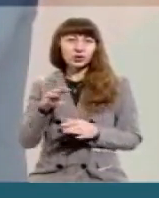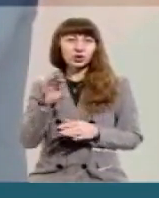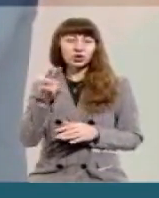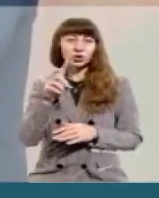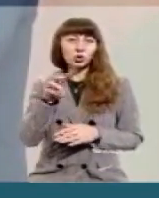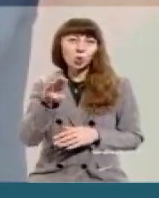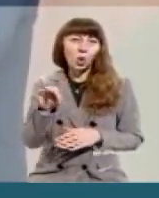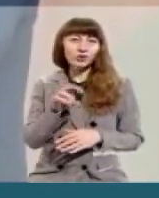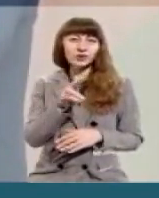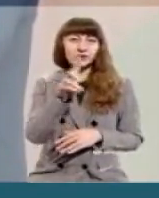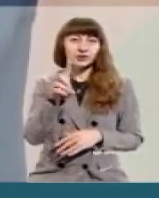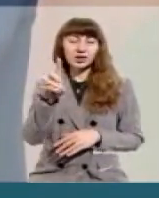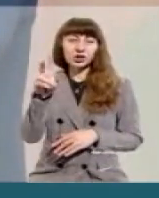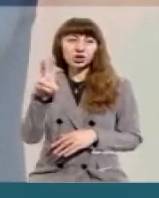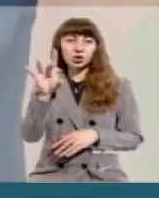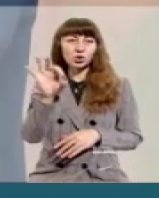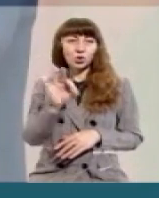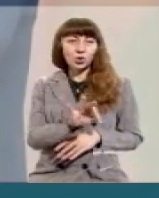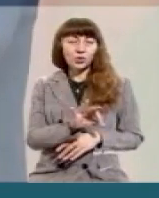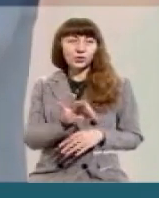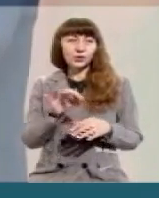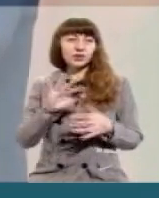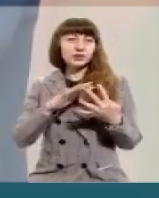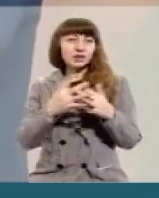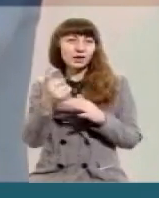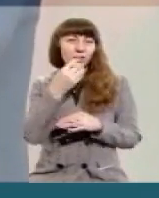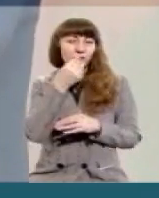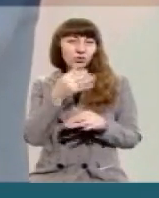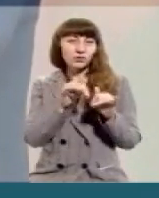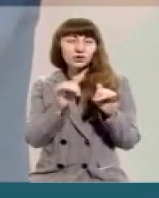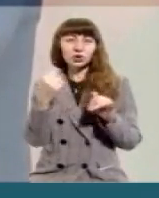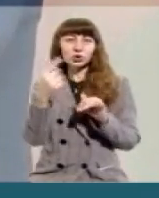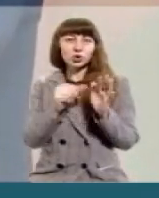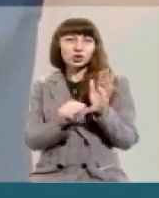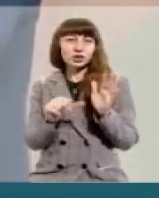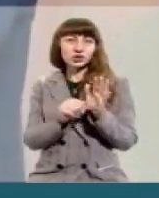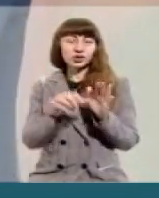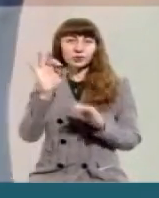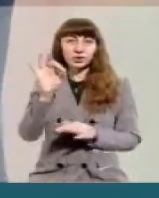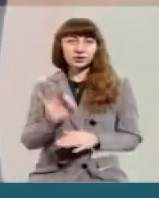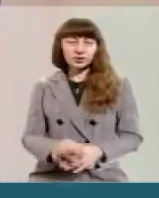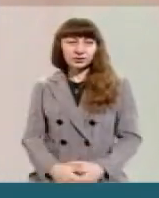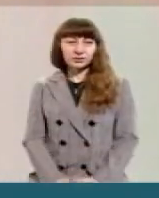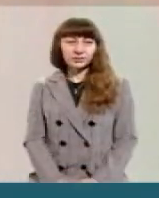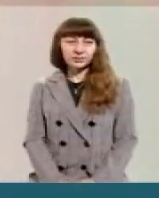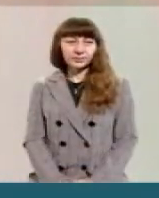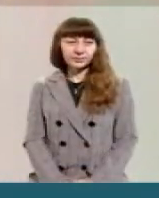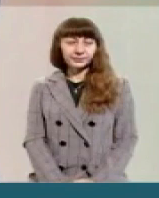198 мың тонна астық жинады. Соның арқасында ауыл шаруашылығы өнімдерінің мөлшері былтырғы жылға